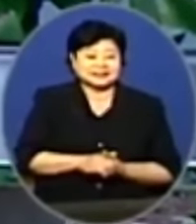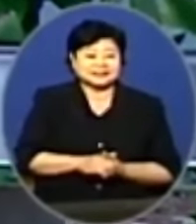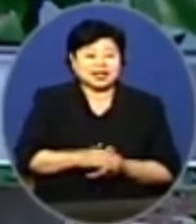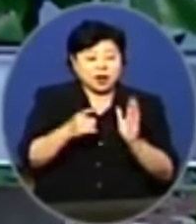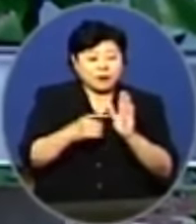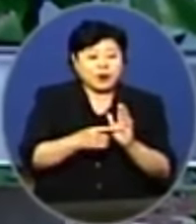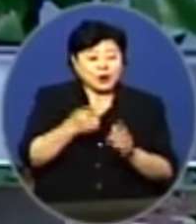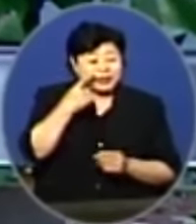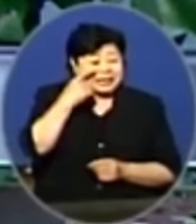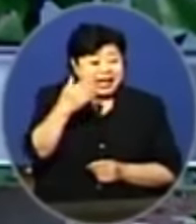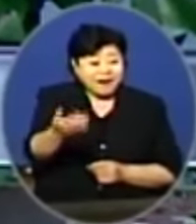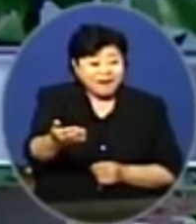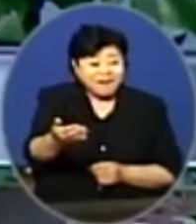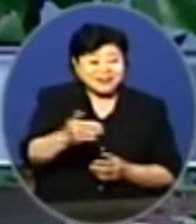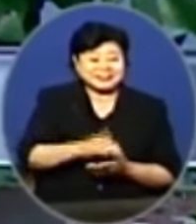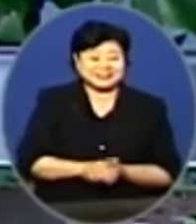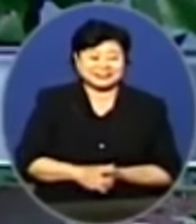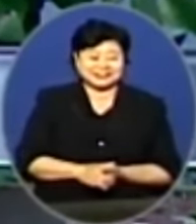한번 보여드릴까요?